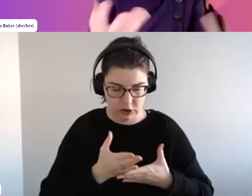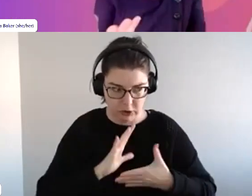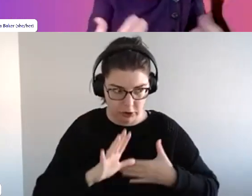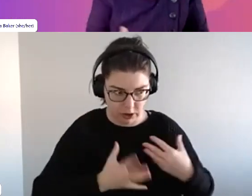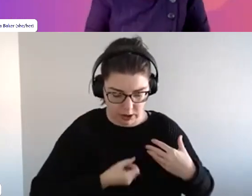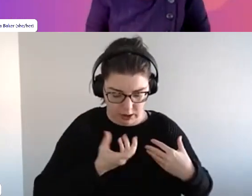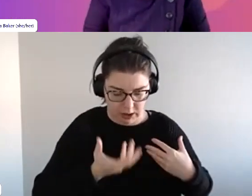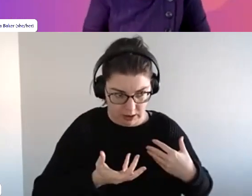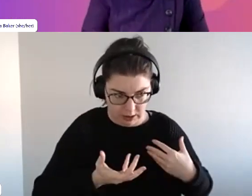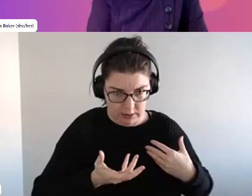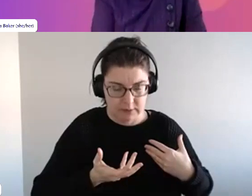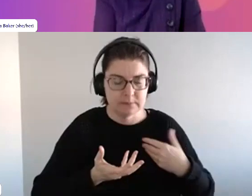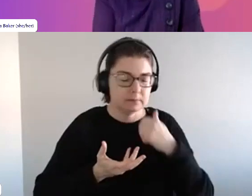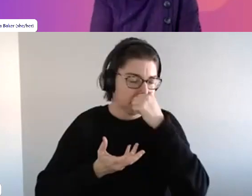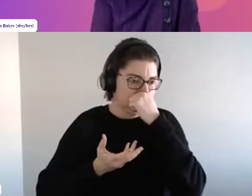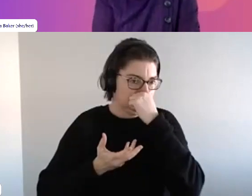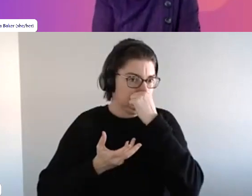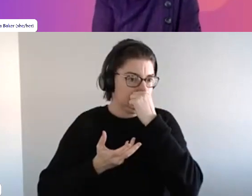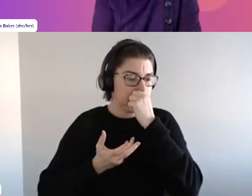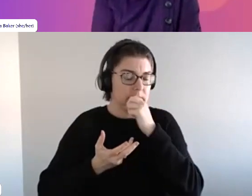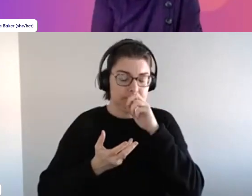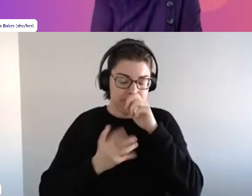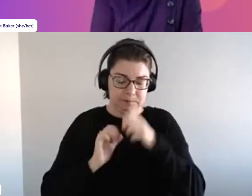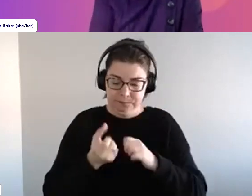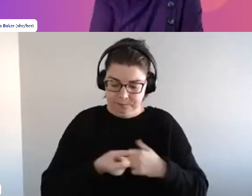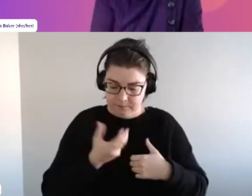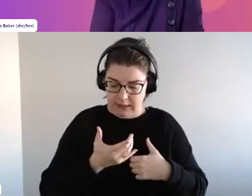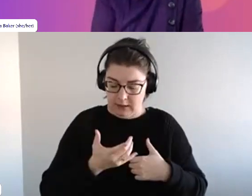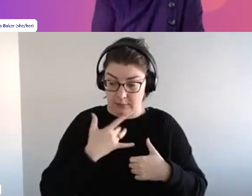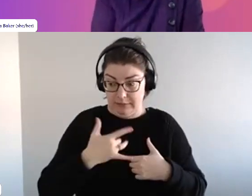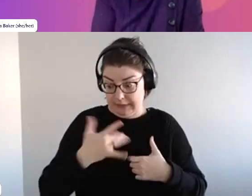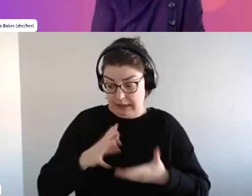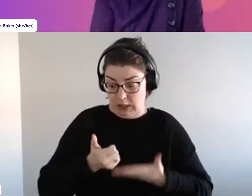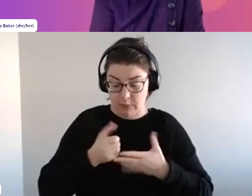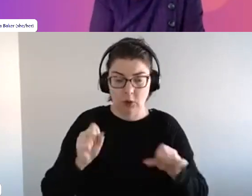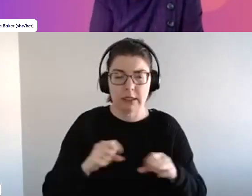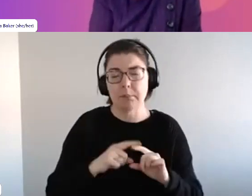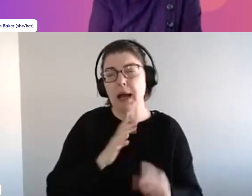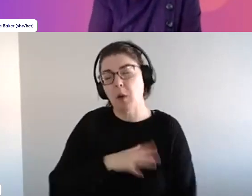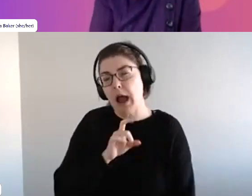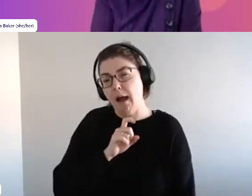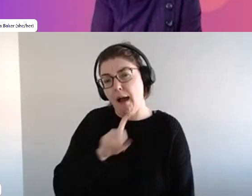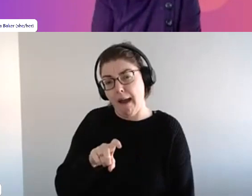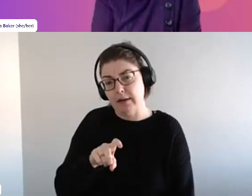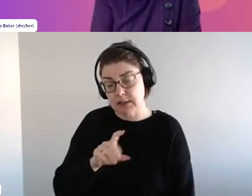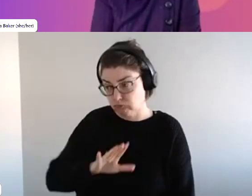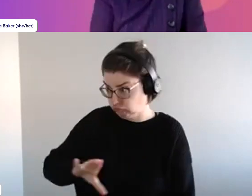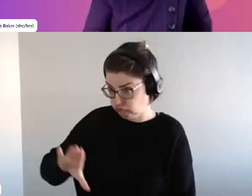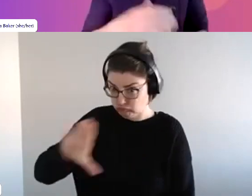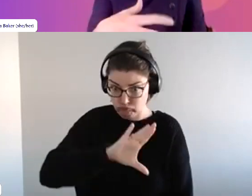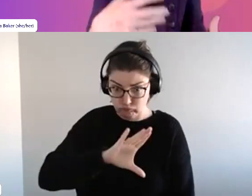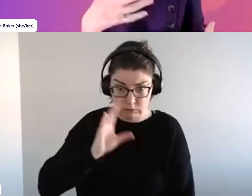lorsqu'il s'agissait des jeunes qui partagent leurs expériences et qui parlent de leur perspective alors